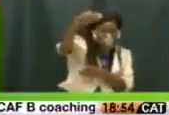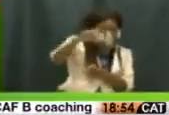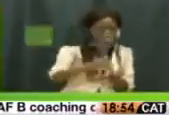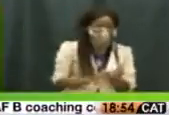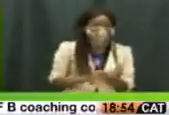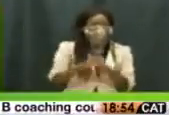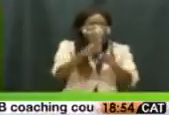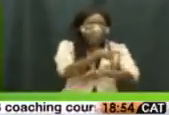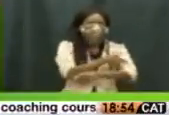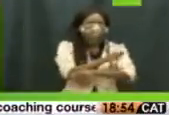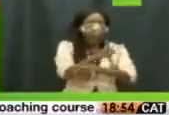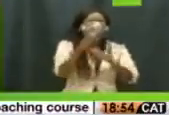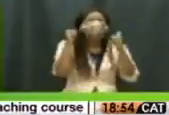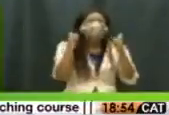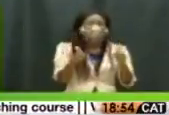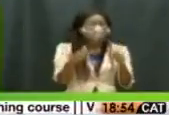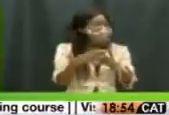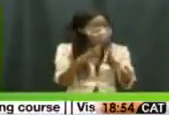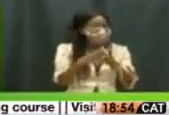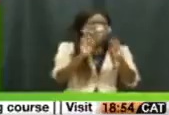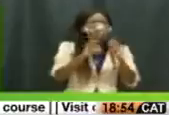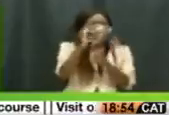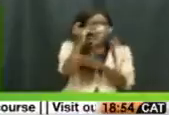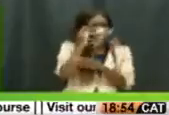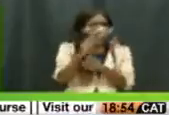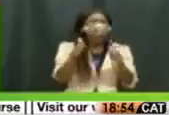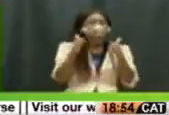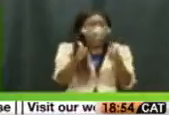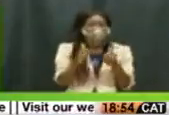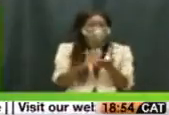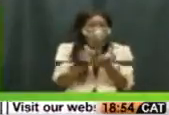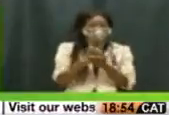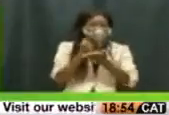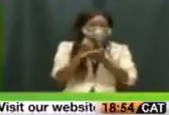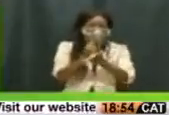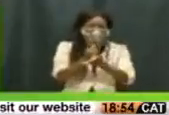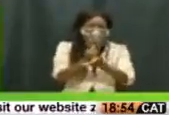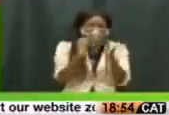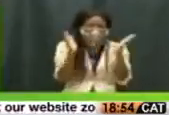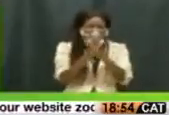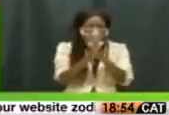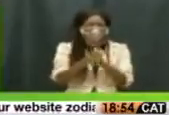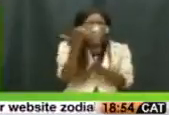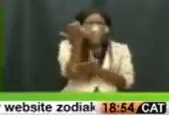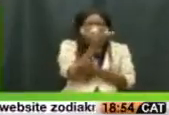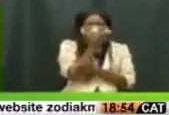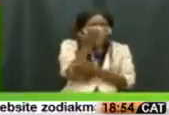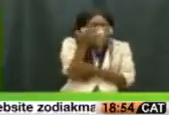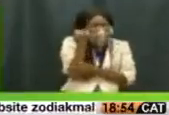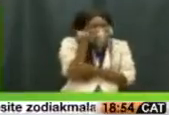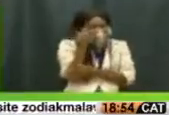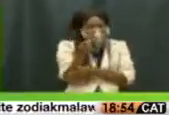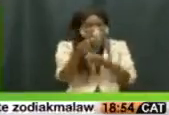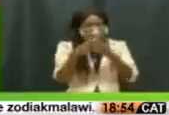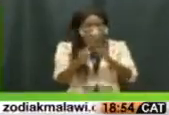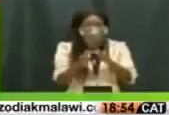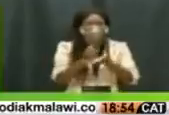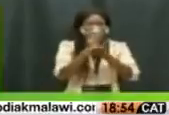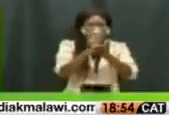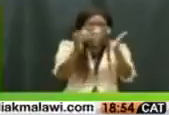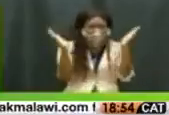wa matendawo komanso kufalikira kwa kachilomboko motero kuti tikamadzati